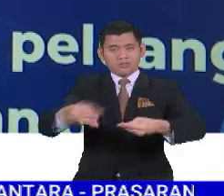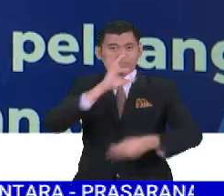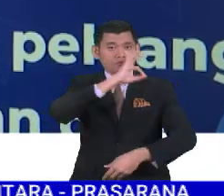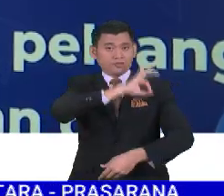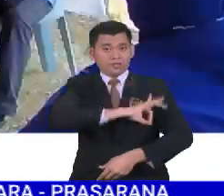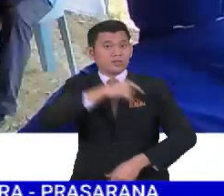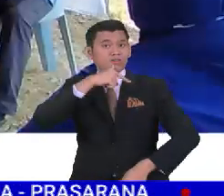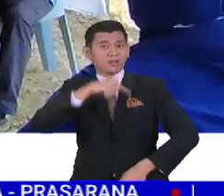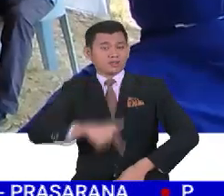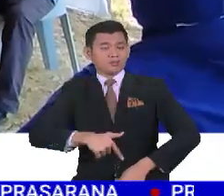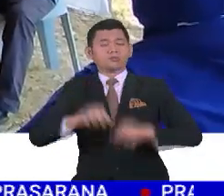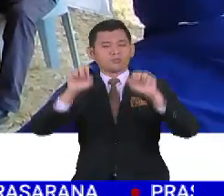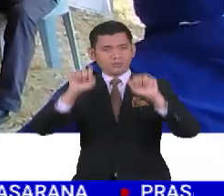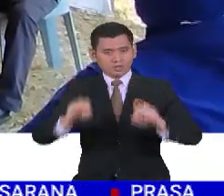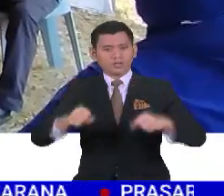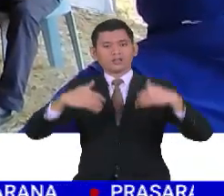kumpul pengalaman.